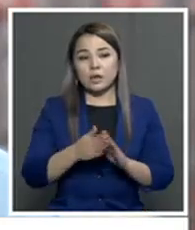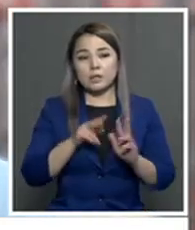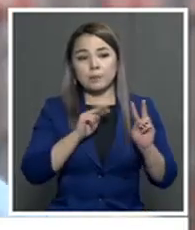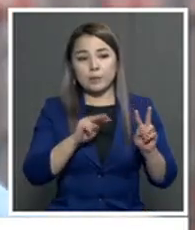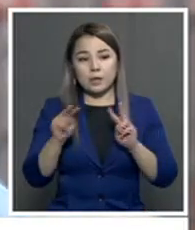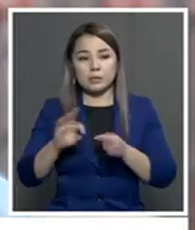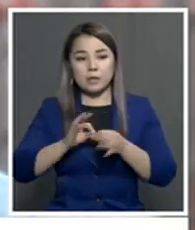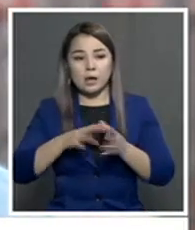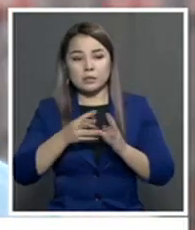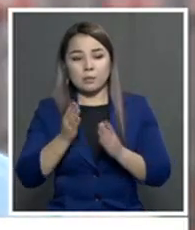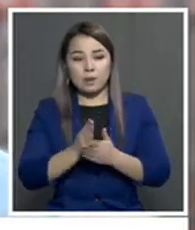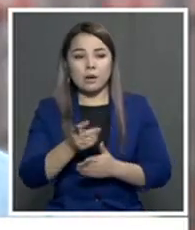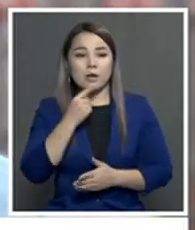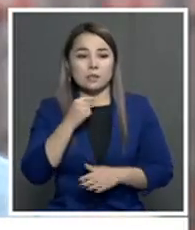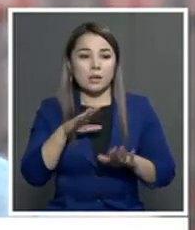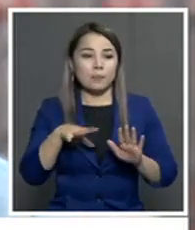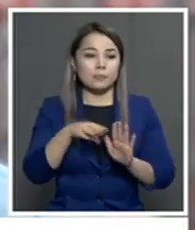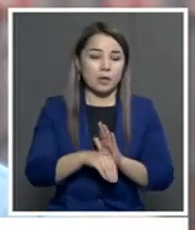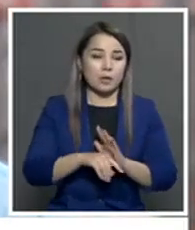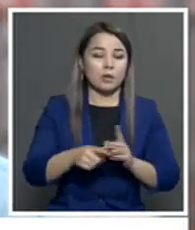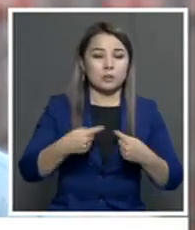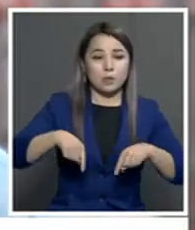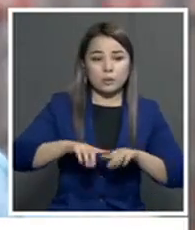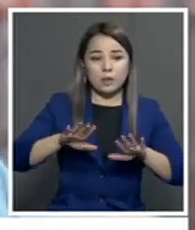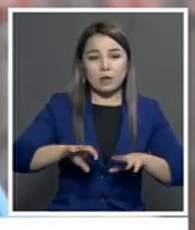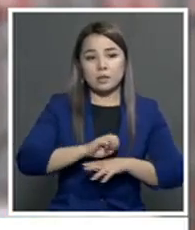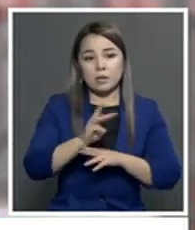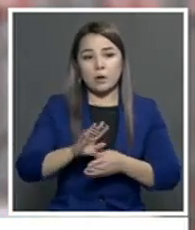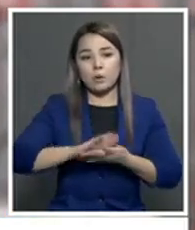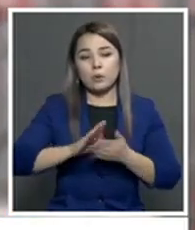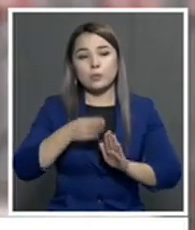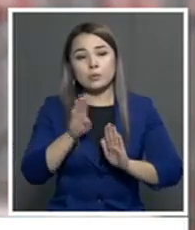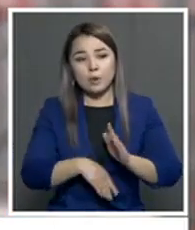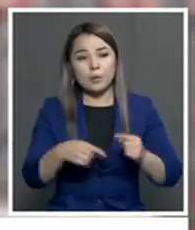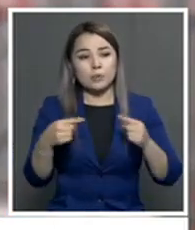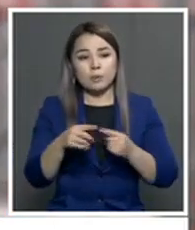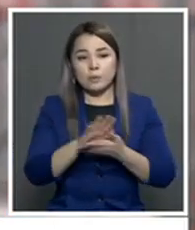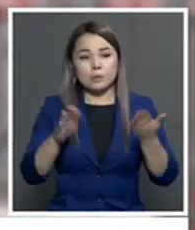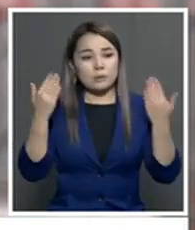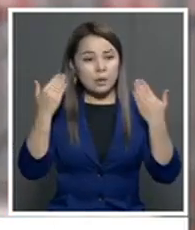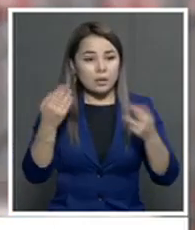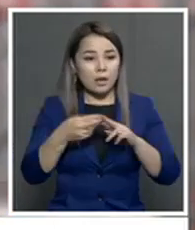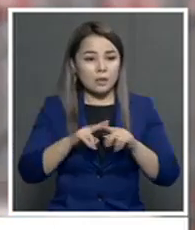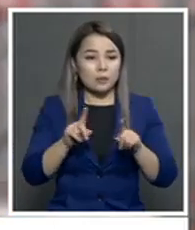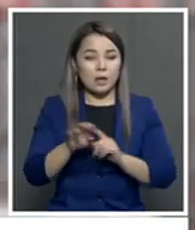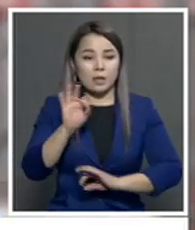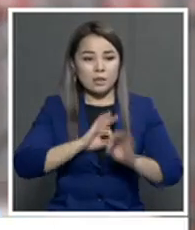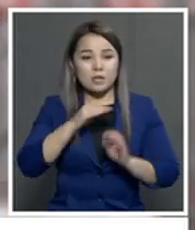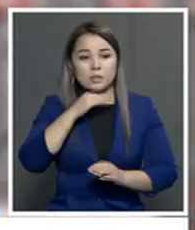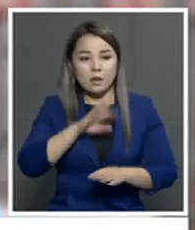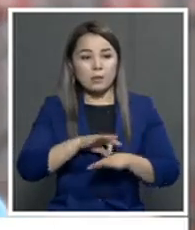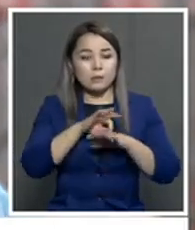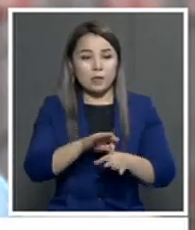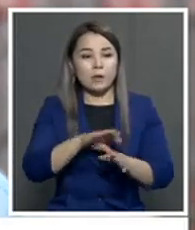ұстап отырмыз. Ең алдымен қызыл дәлізгенген аймақтарды қамтимыз. Қай өңірде жағдай ушығып кететін нақты ешкім білмейді. Сондықтан биыл дәрі-дәрмек жеткізу